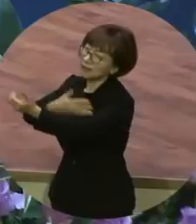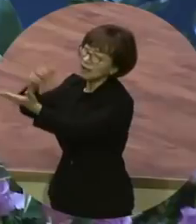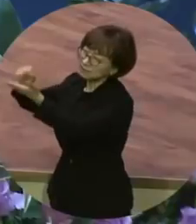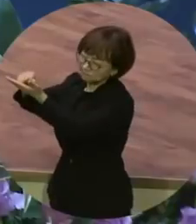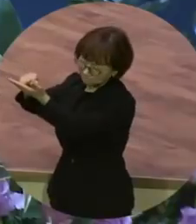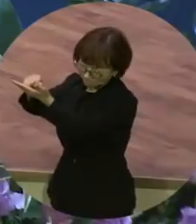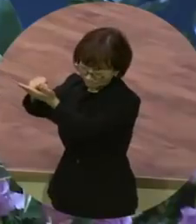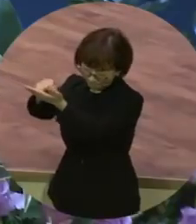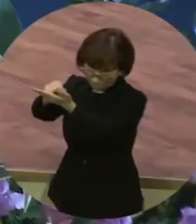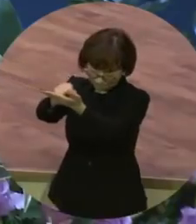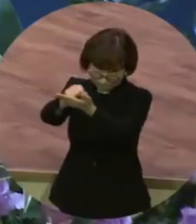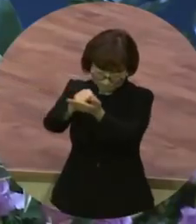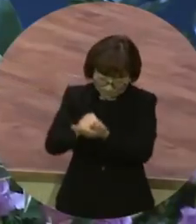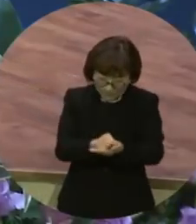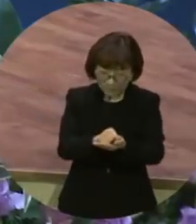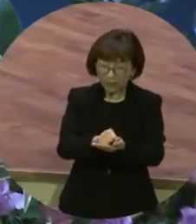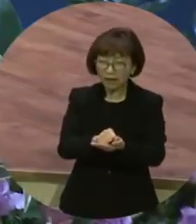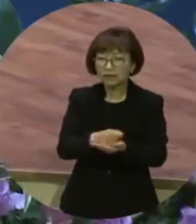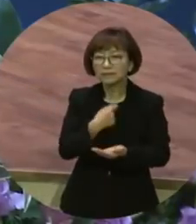바울은 체험했습니다.